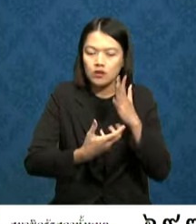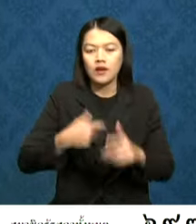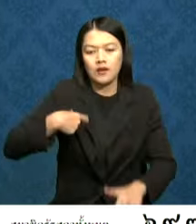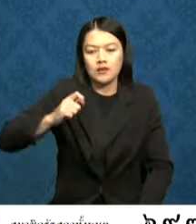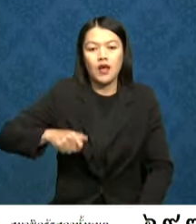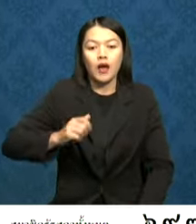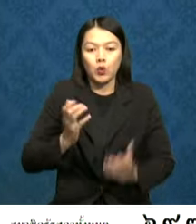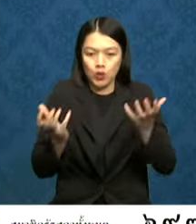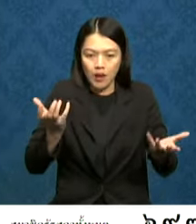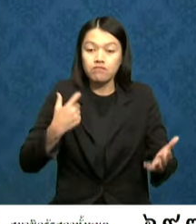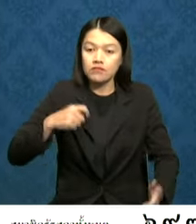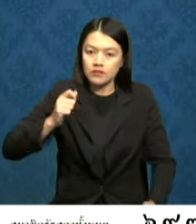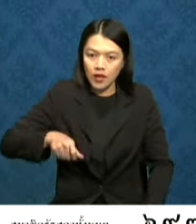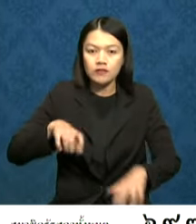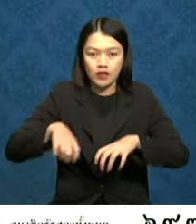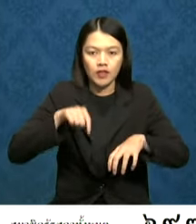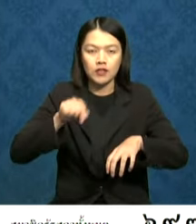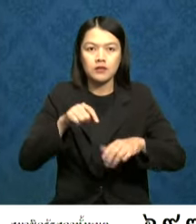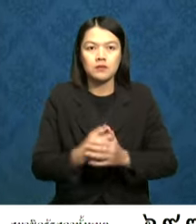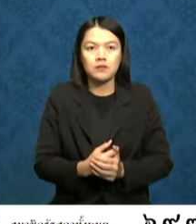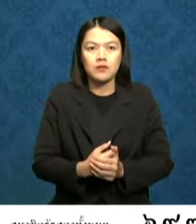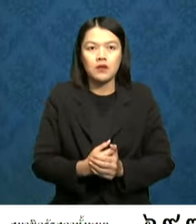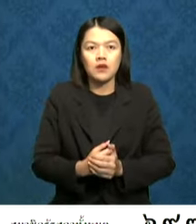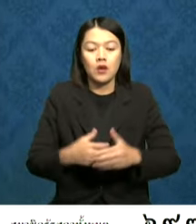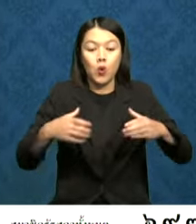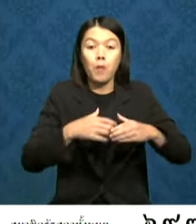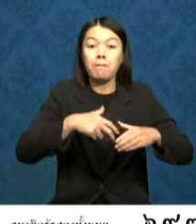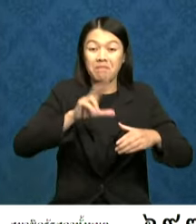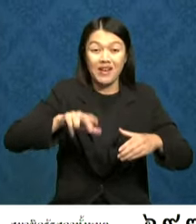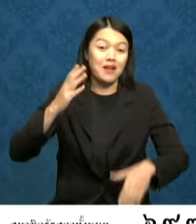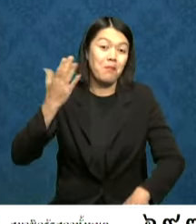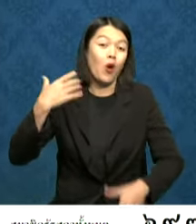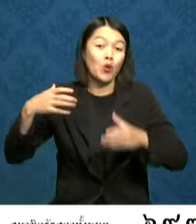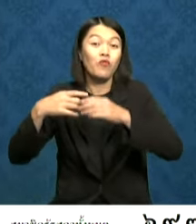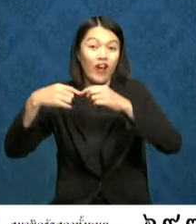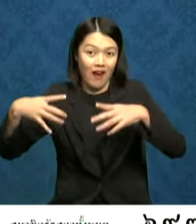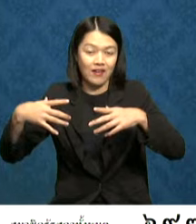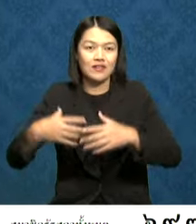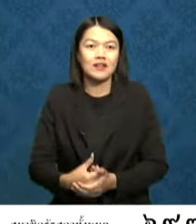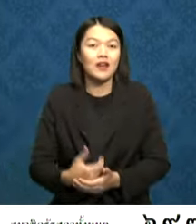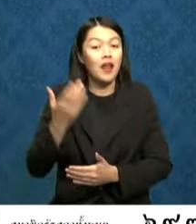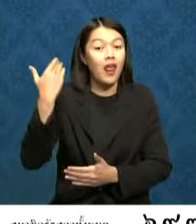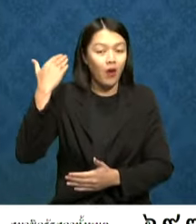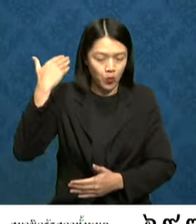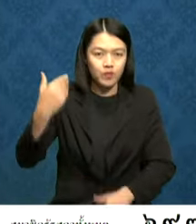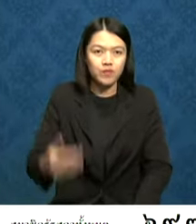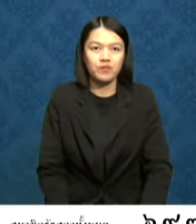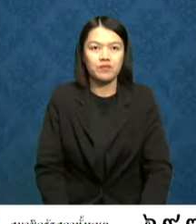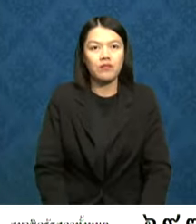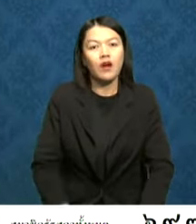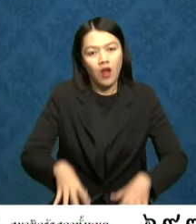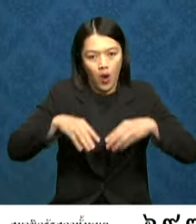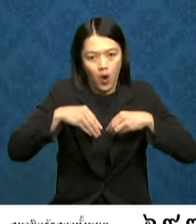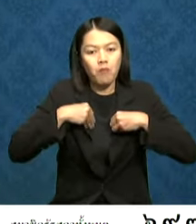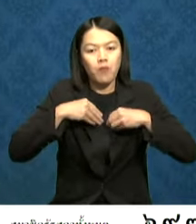ลเรือนความจริงแล้วเรื่องนี้นะคะพรรคเพื่อไทยตอนเป็นฝ่ายค้านในสมัยที่แล้วเนี่ยก็เห็นช